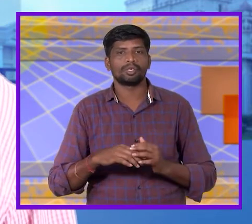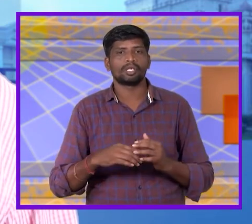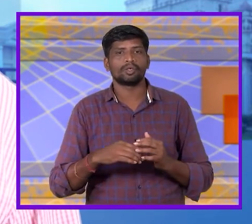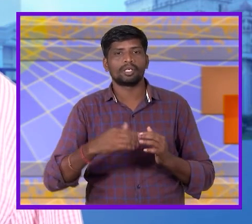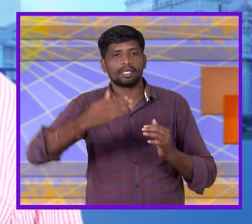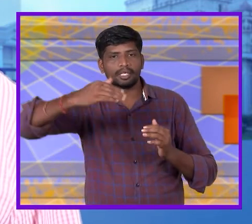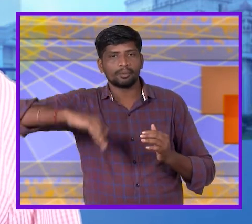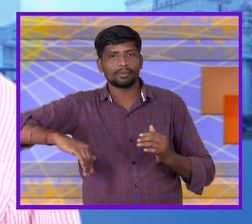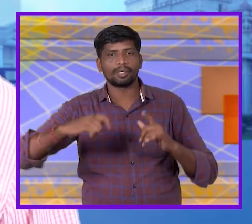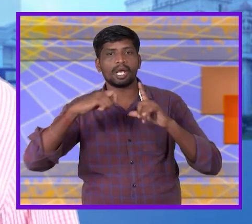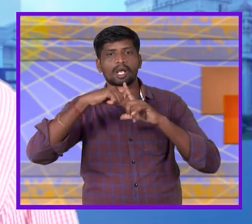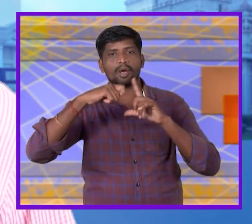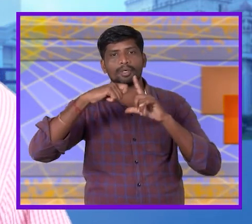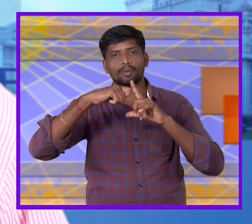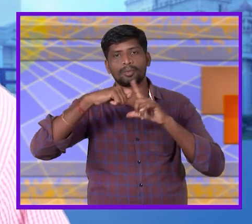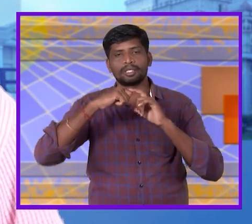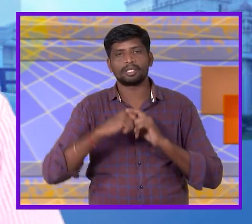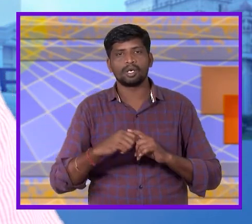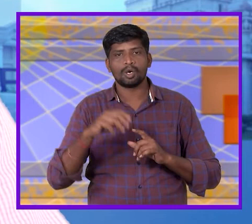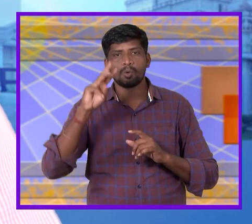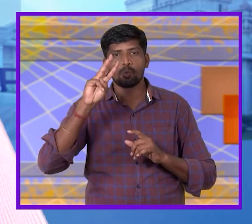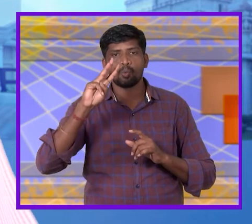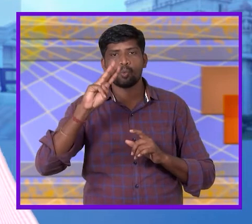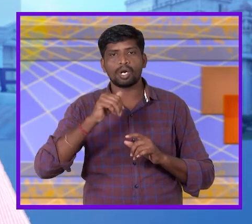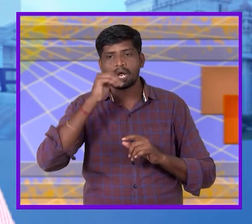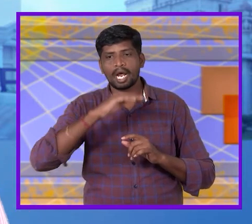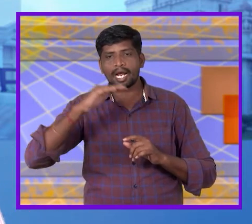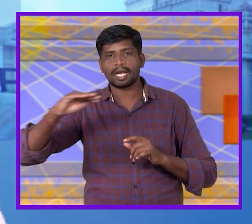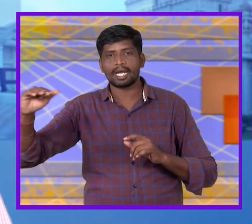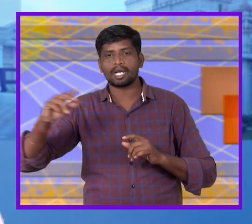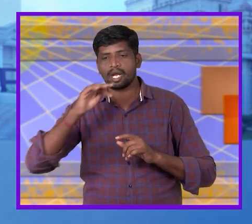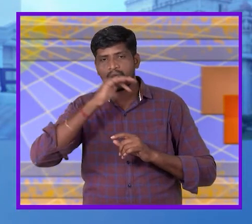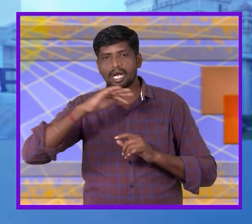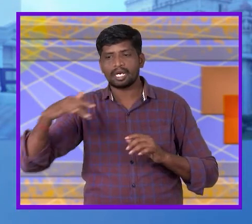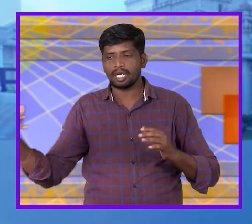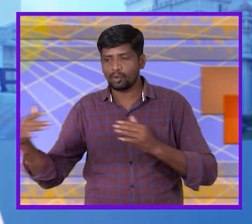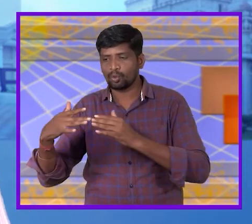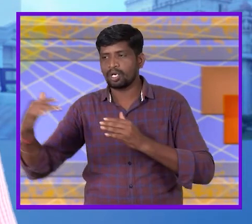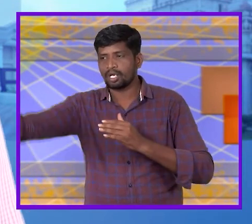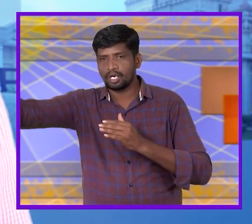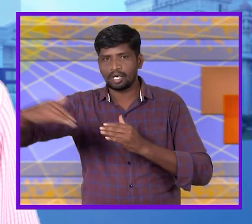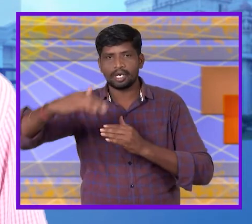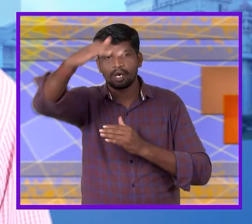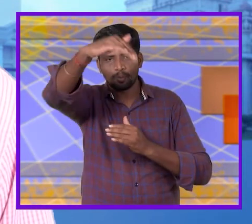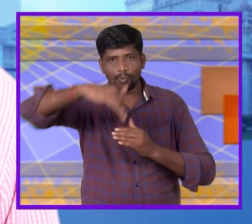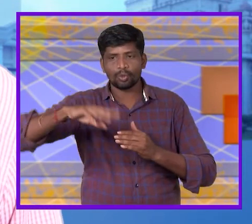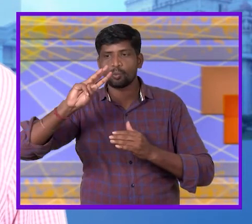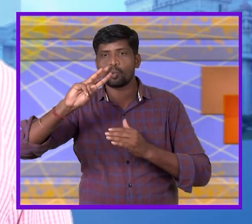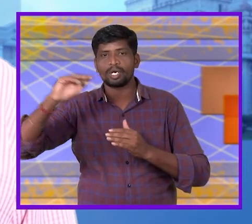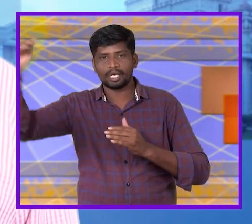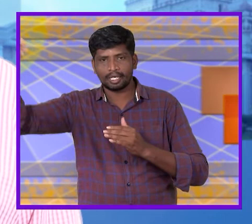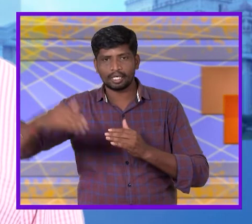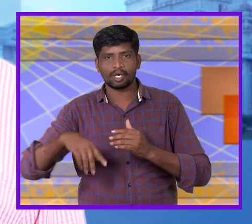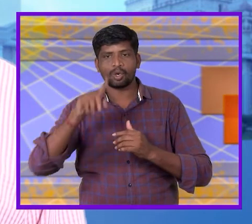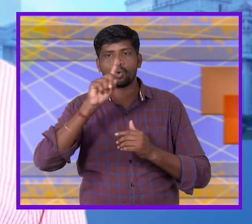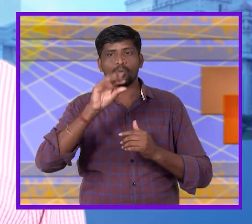இருக்கக்கூடிய கன்னியாகுமரி, கன்னியாகுமரியில் மூன்று கடல்கள் முத்தமிடக்கூடிய அந்த புனிதமான இடத்துல வான்புகழ் வள்ளுவருக்கு